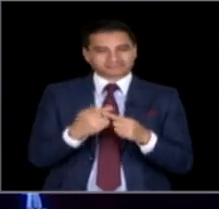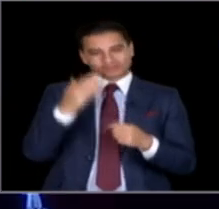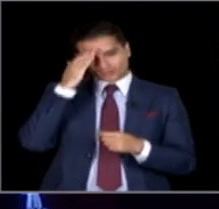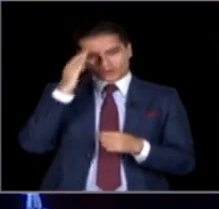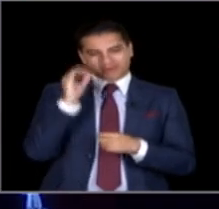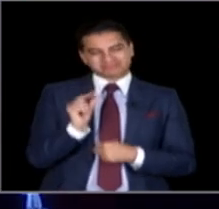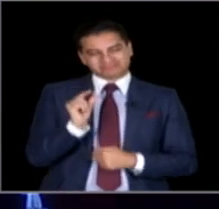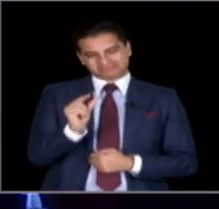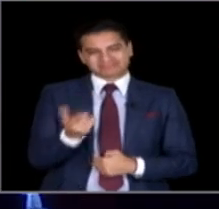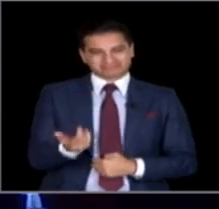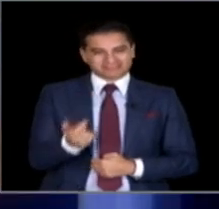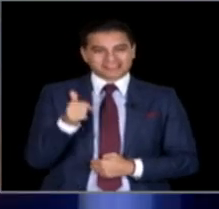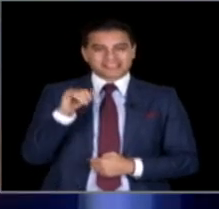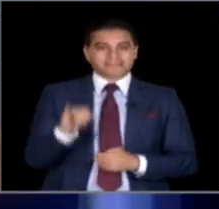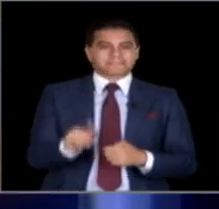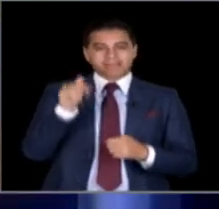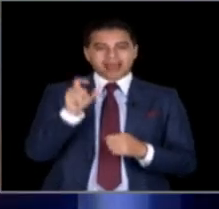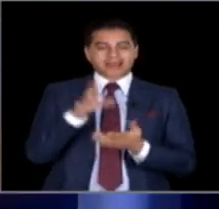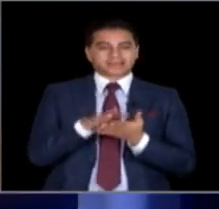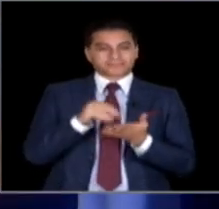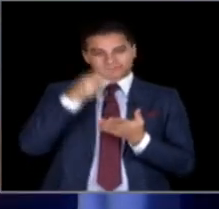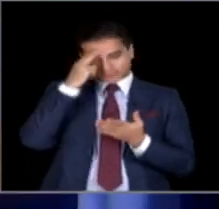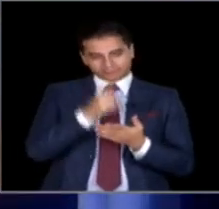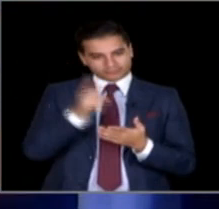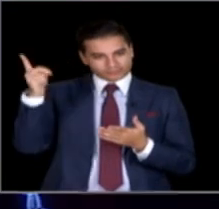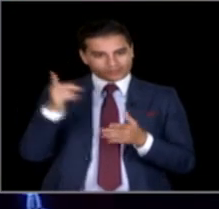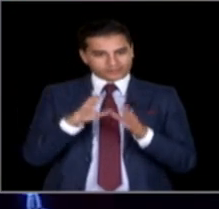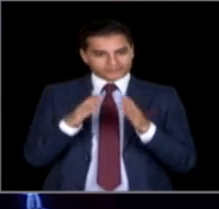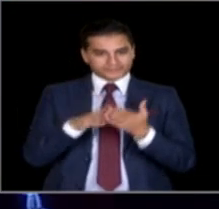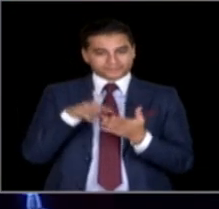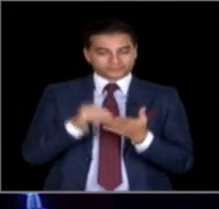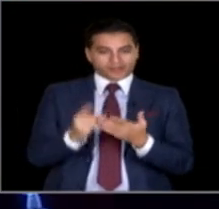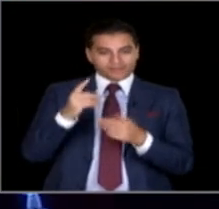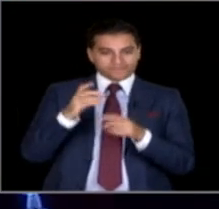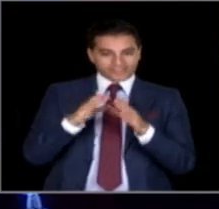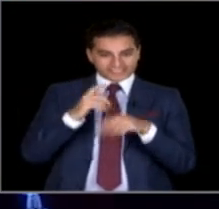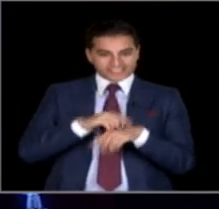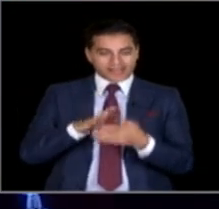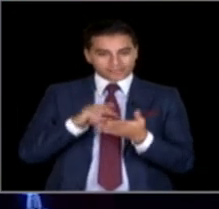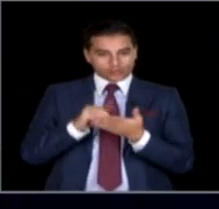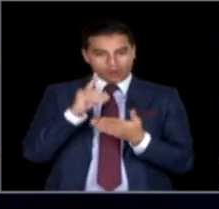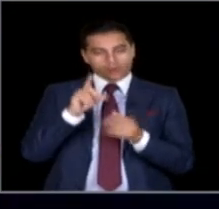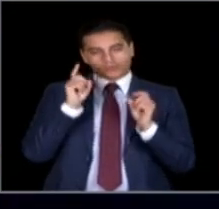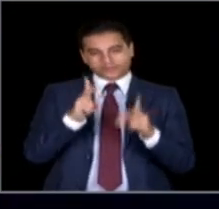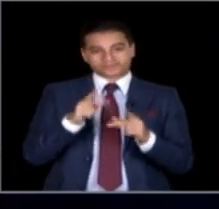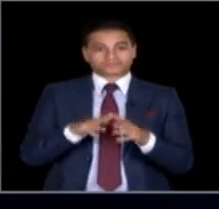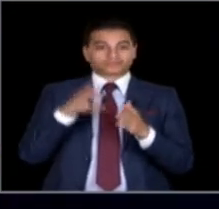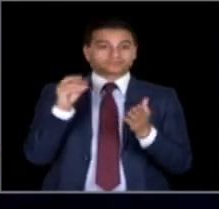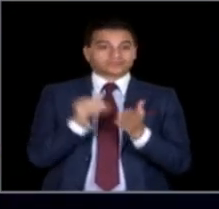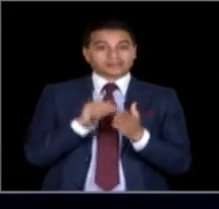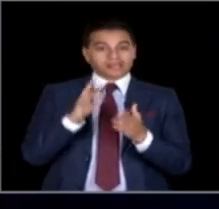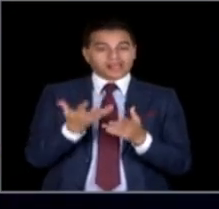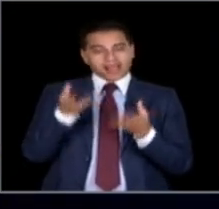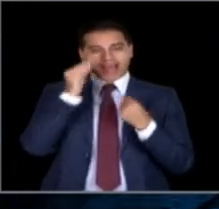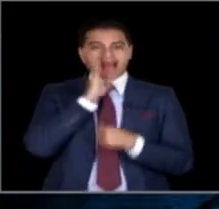فاتت. إمام محمد، مين اللي بتدي الأول؟ هم يفضل. الساعة هتبتدوا الأول، وأول فقرة هي